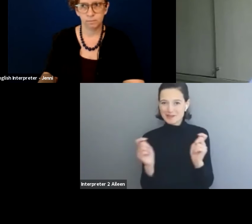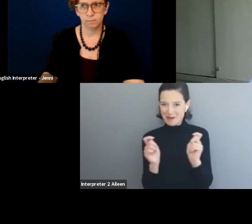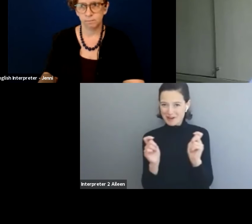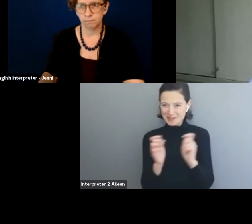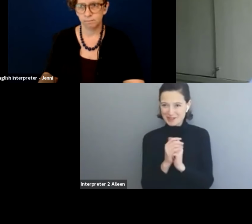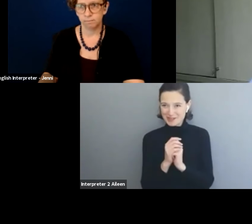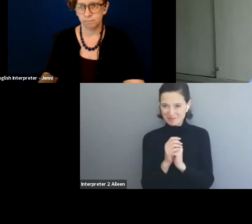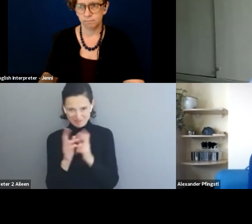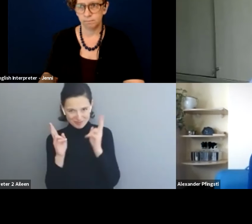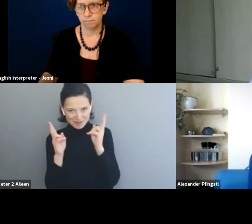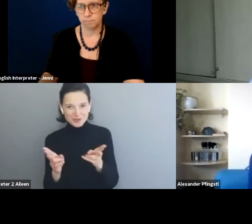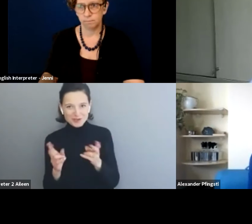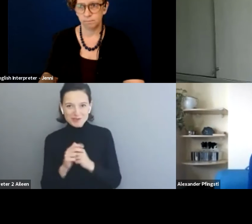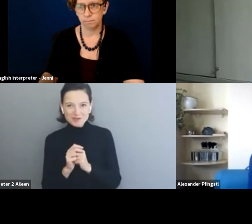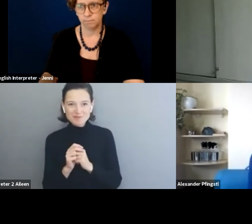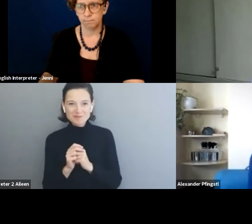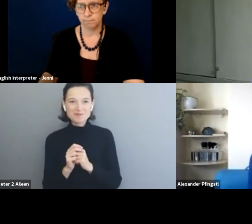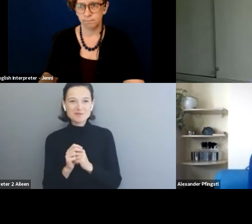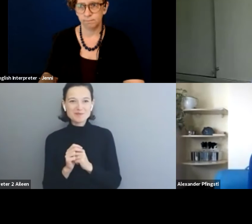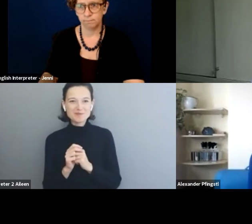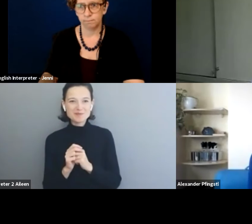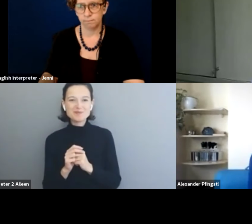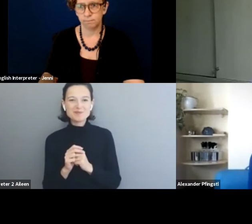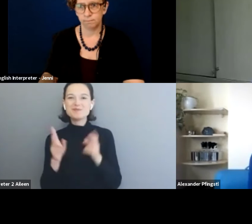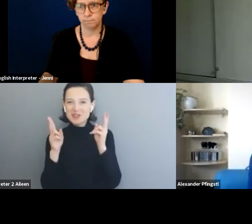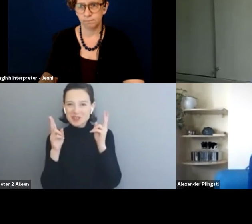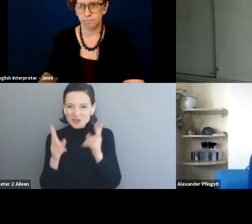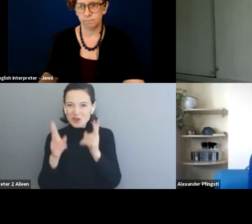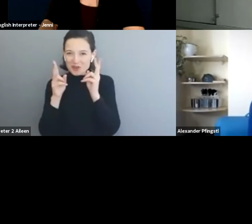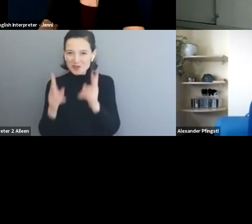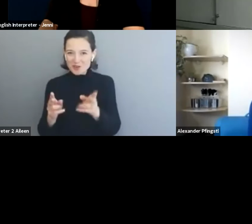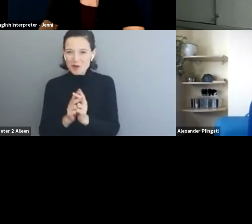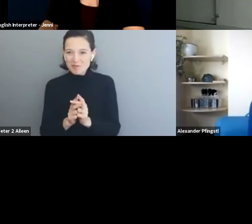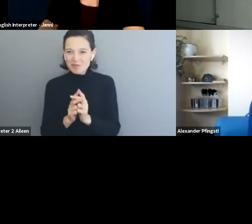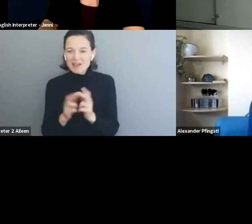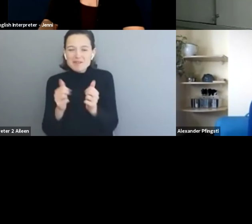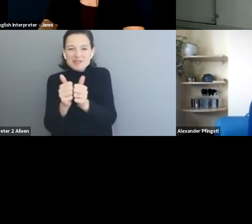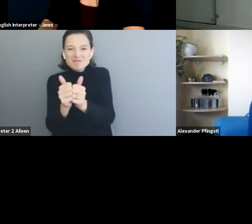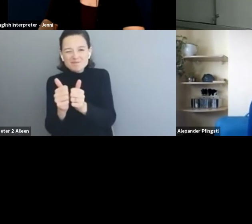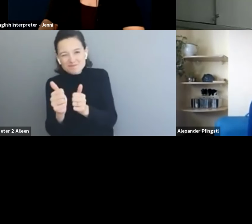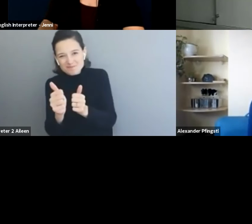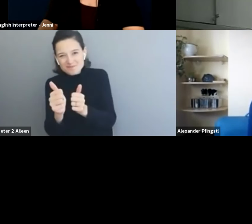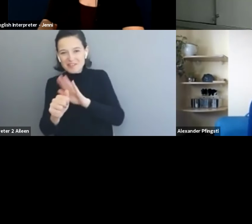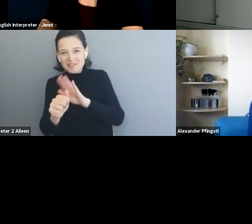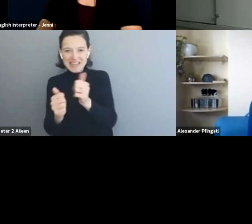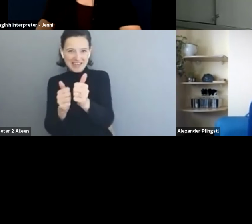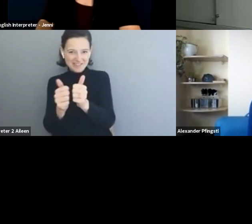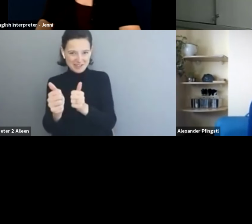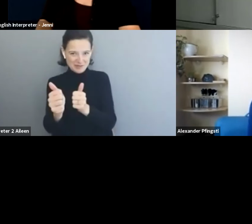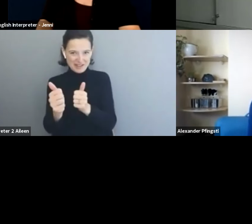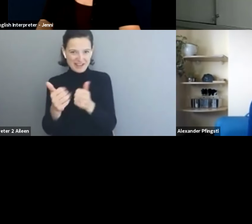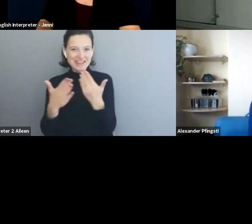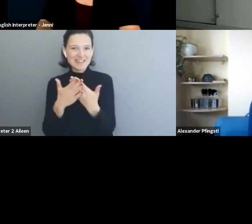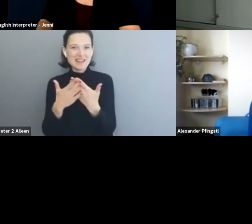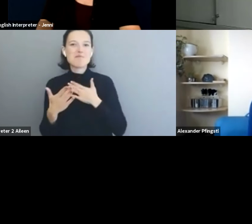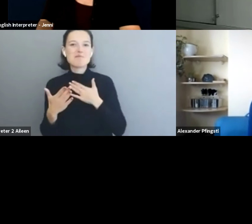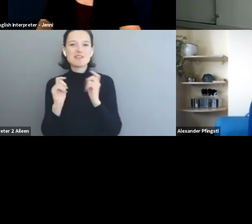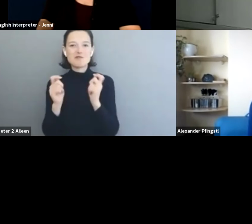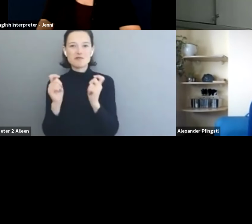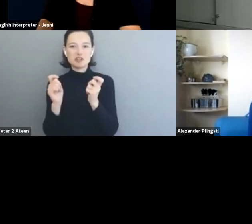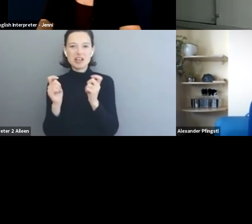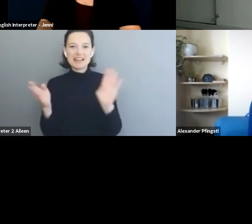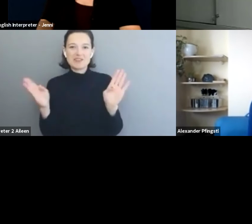richtig sehe, auf der Uhr? Ja, stimmt, genau. Wir sind ein bisschen hinter der Zeit, deswegen würde ich vorschlagen, dass wir unsere Pause auf